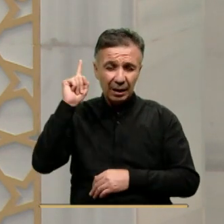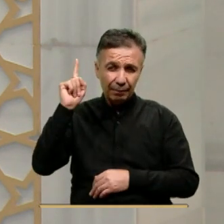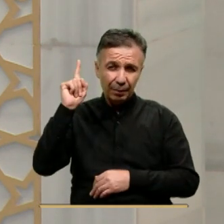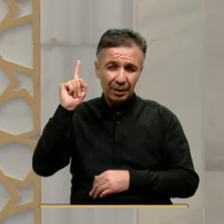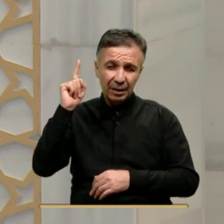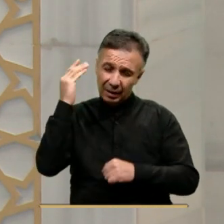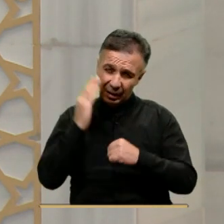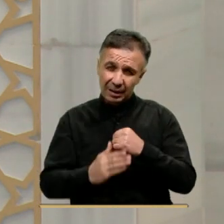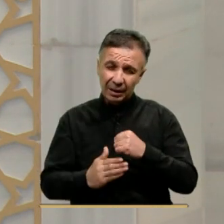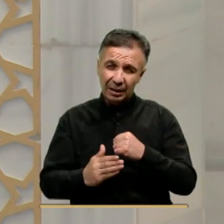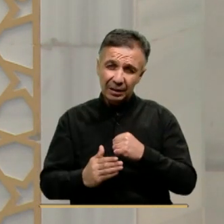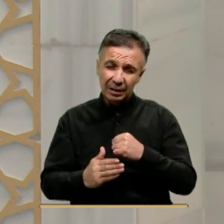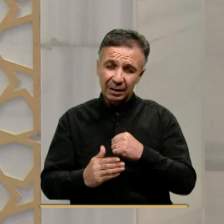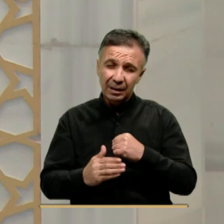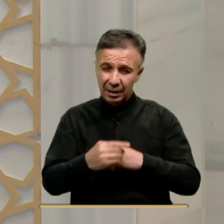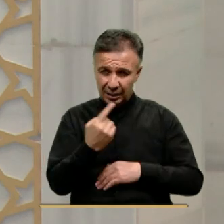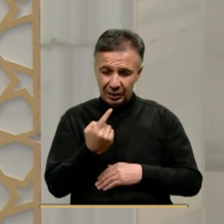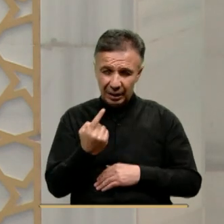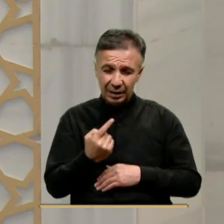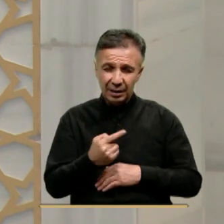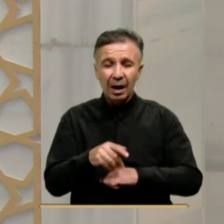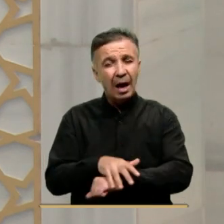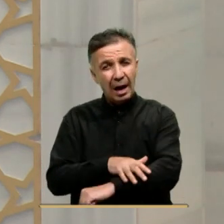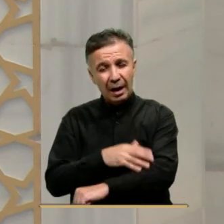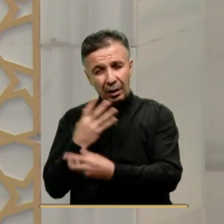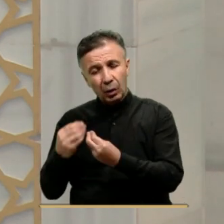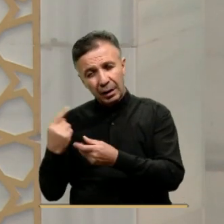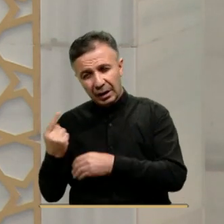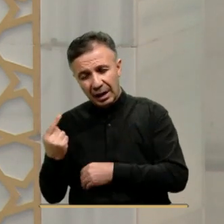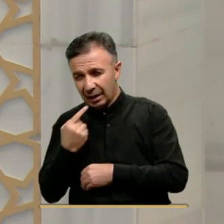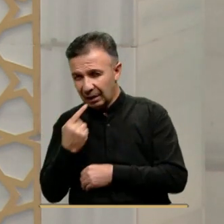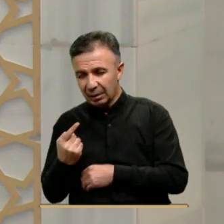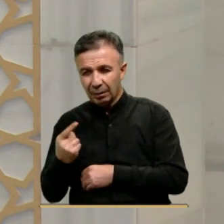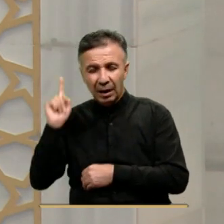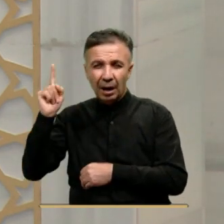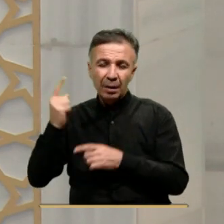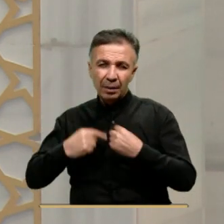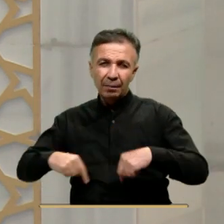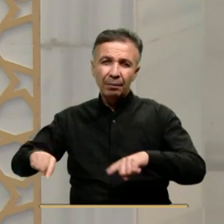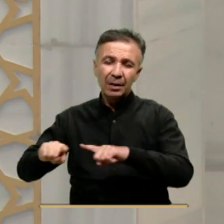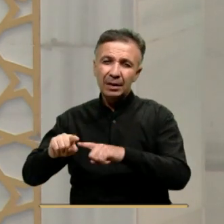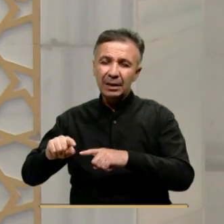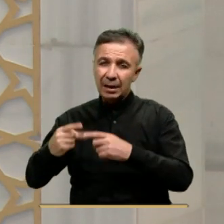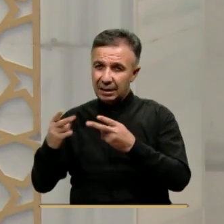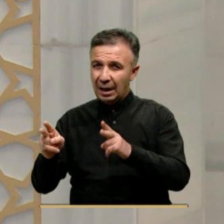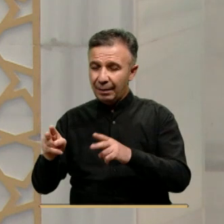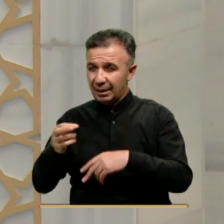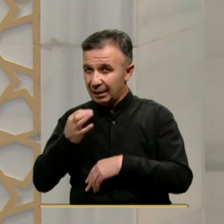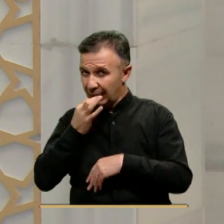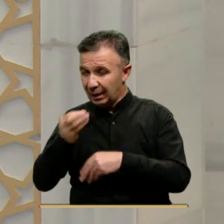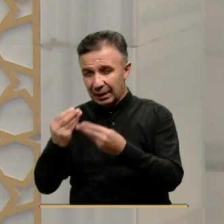sınırlardır yasaklamalı helaller dediğimiz zaman Rabbimizin bize izin verdiği meşru